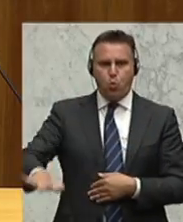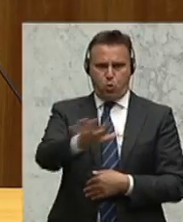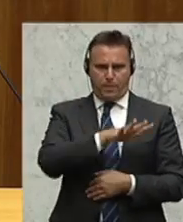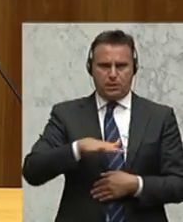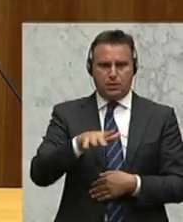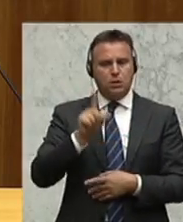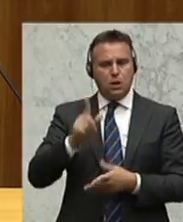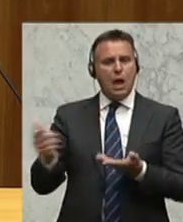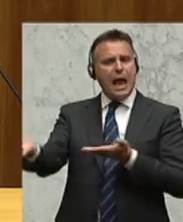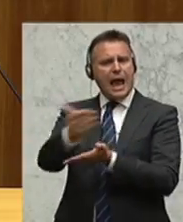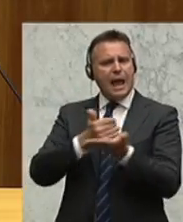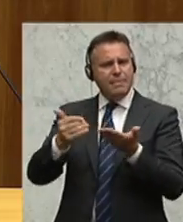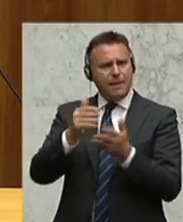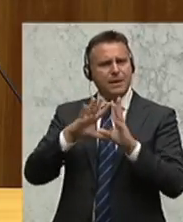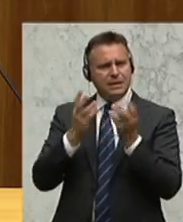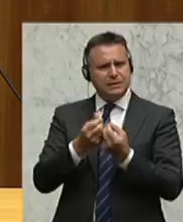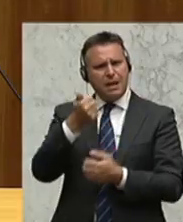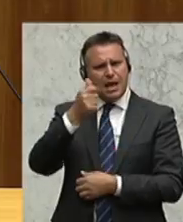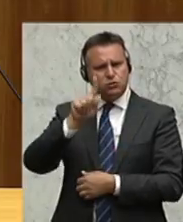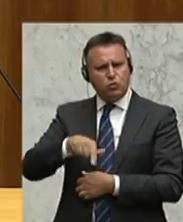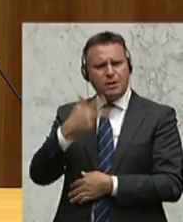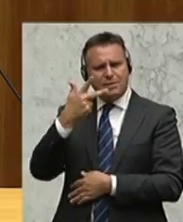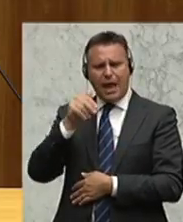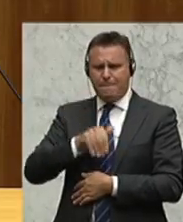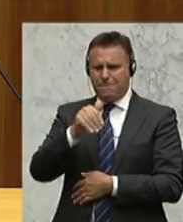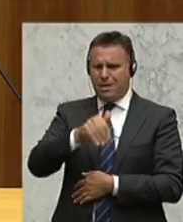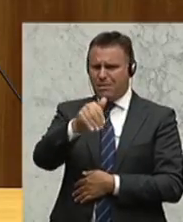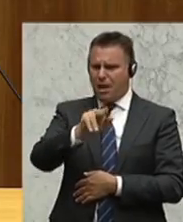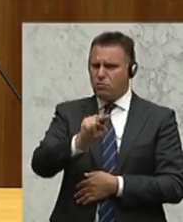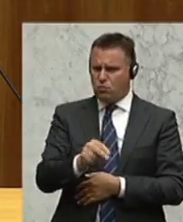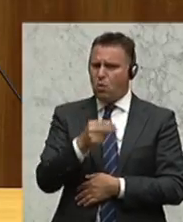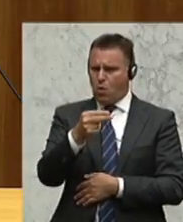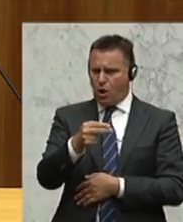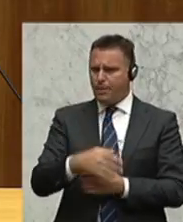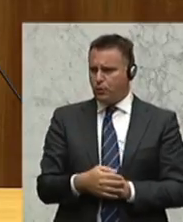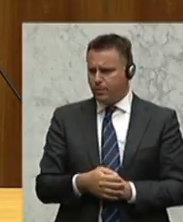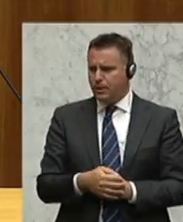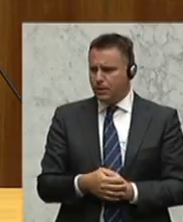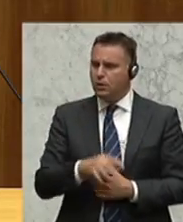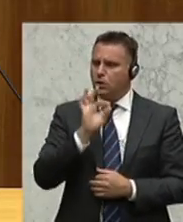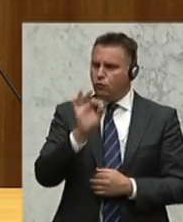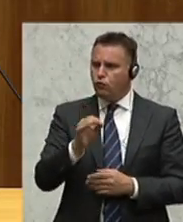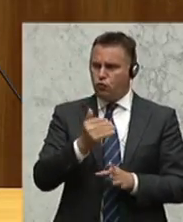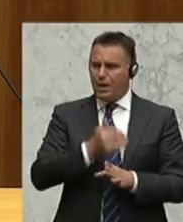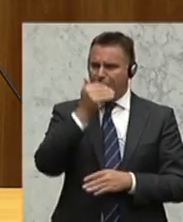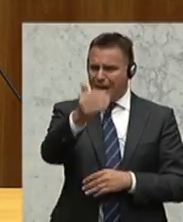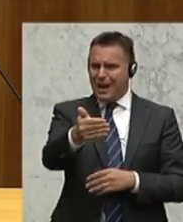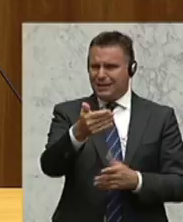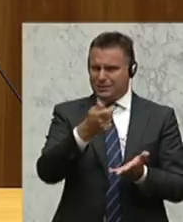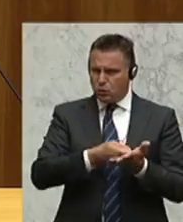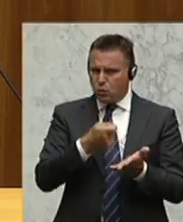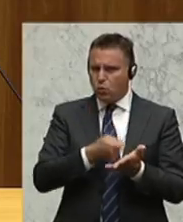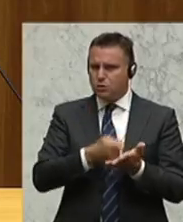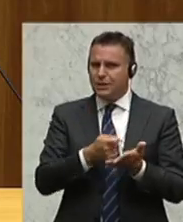stehen Einnahmen in der Höhe von ca. 1,3 Milliarden Euro, wobei für externe Kosten ein Anteil